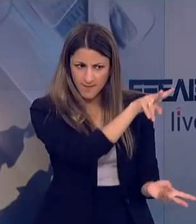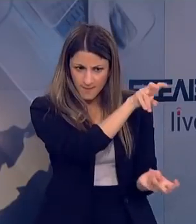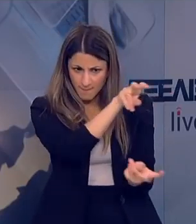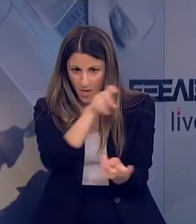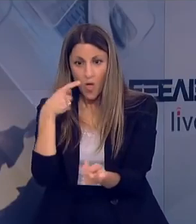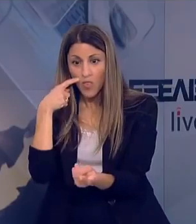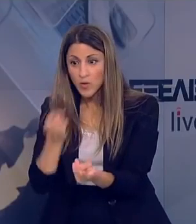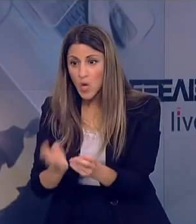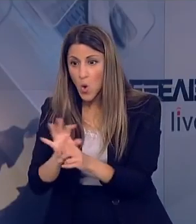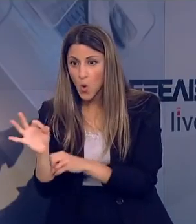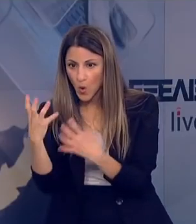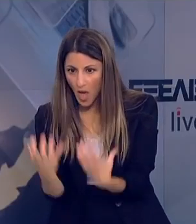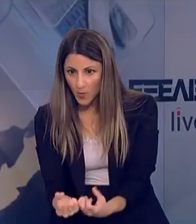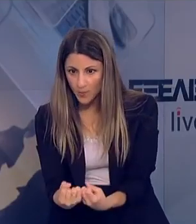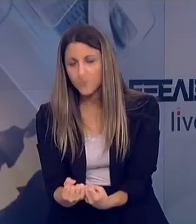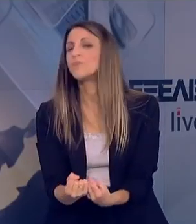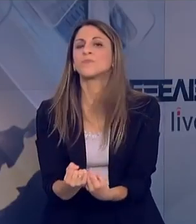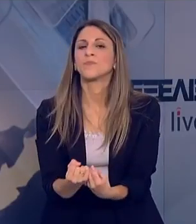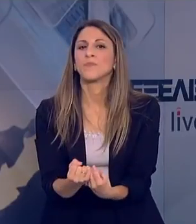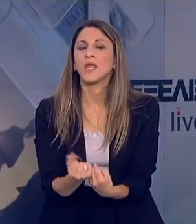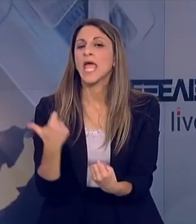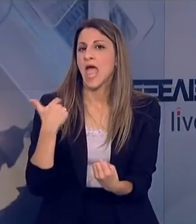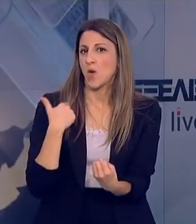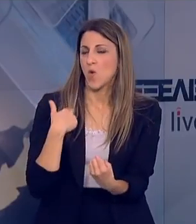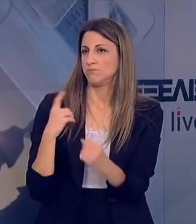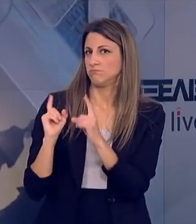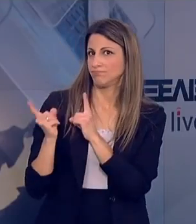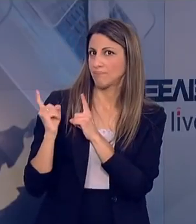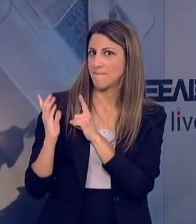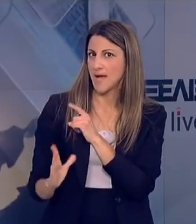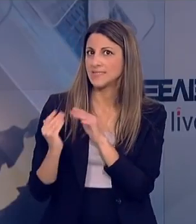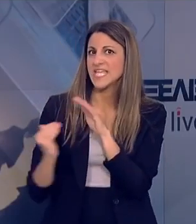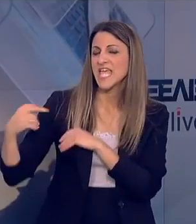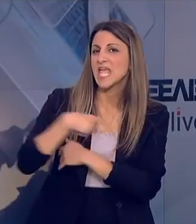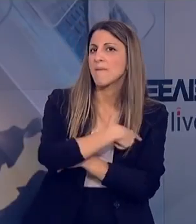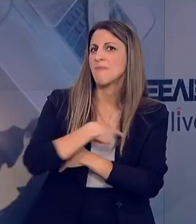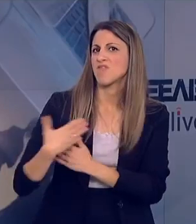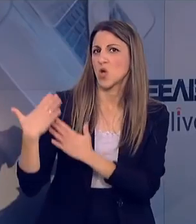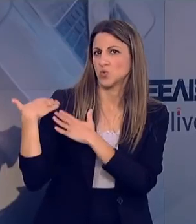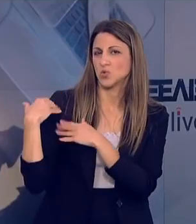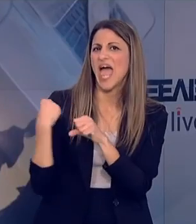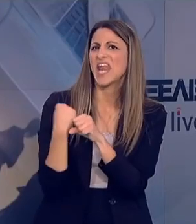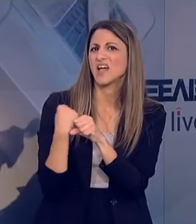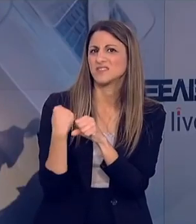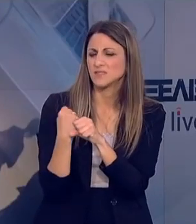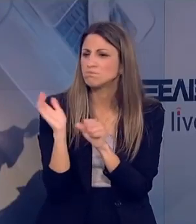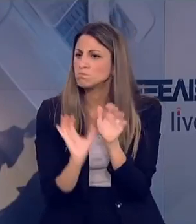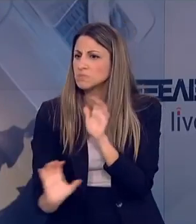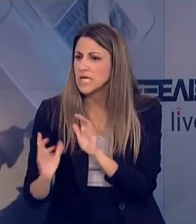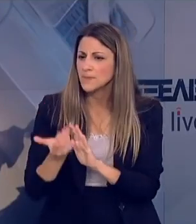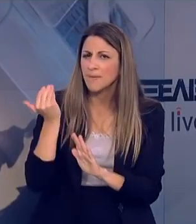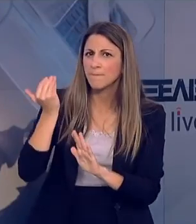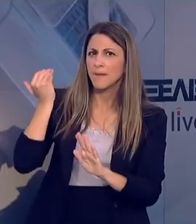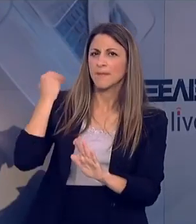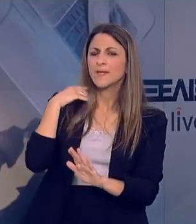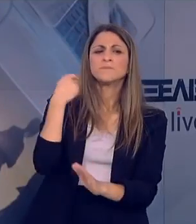και την παρουσία του ιού. Αυτό ήδη έχω κάνει κουβέντα με τον υπεύθυνο του ενός από τα εργαστήρια αναφοράς να κοιτάξει αναδρομικά